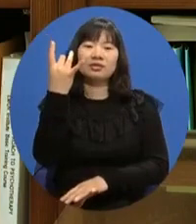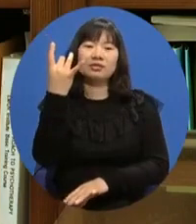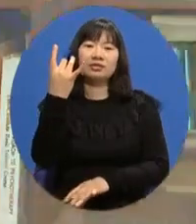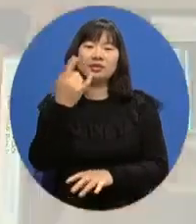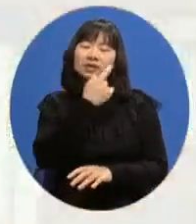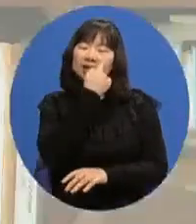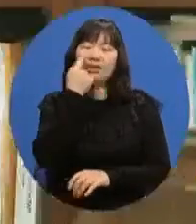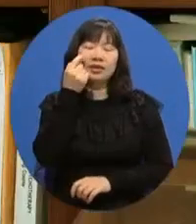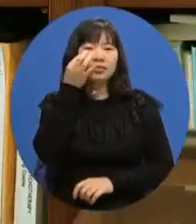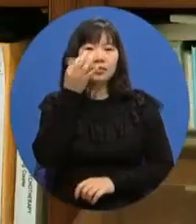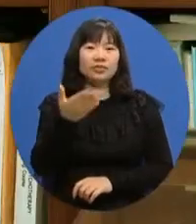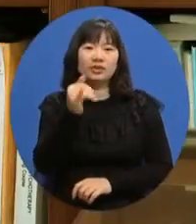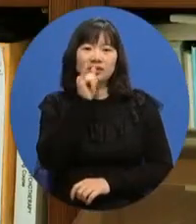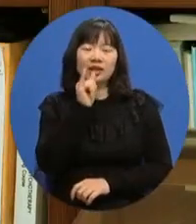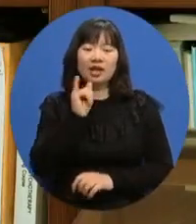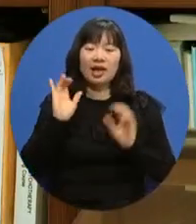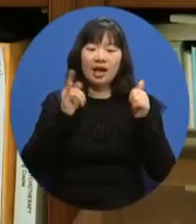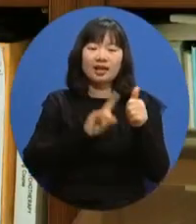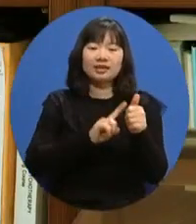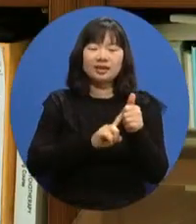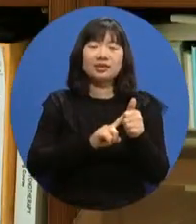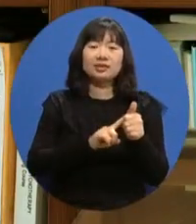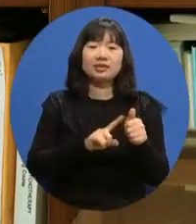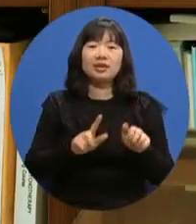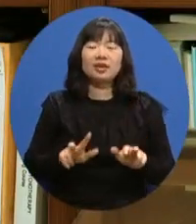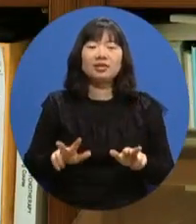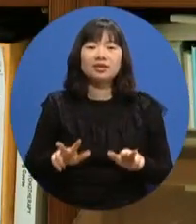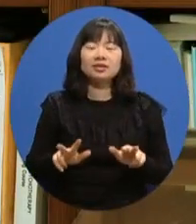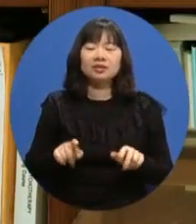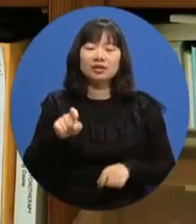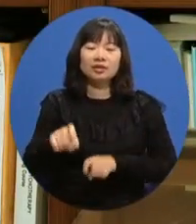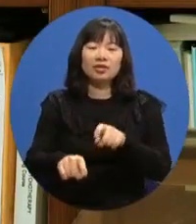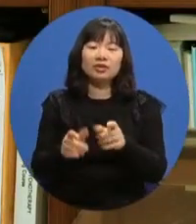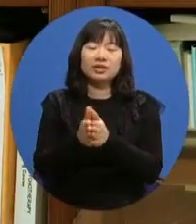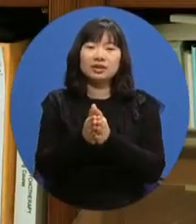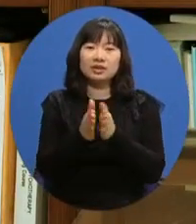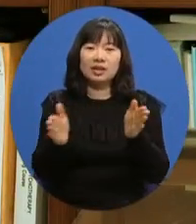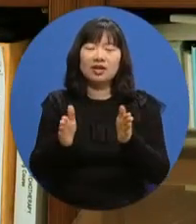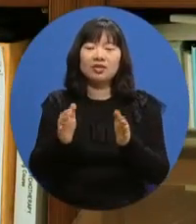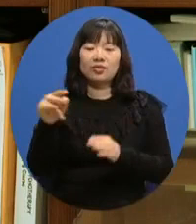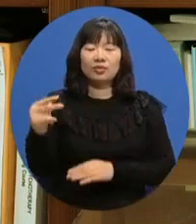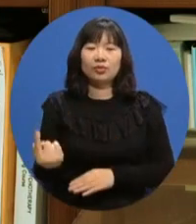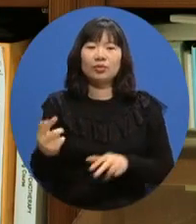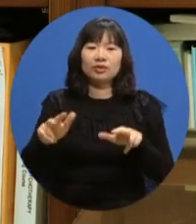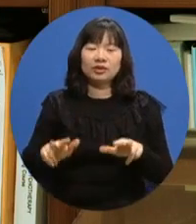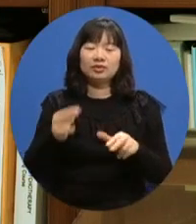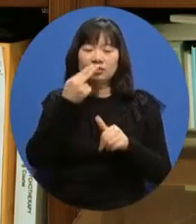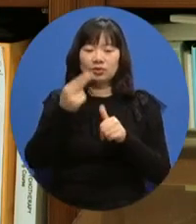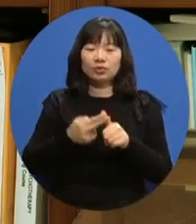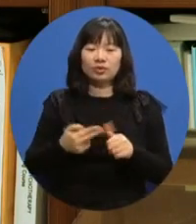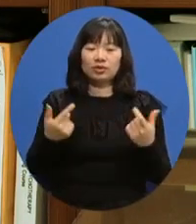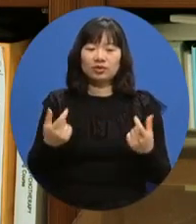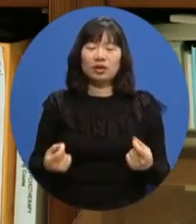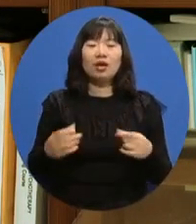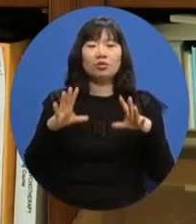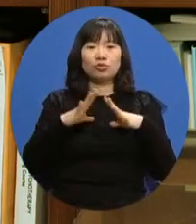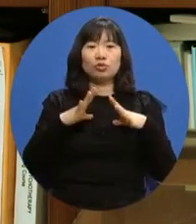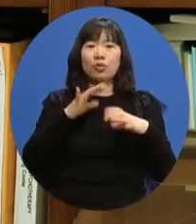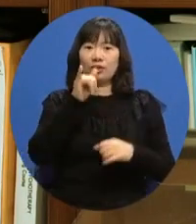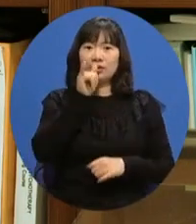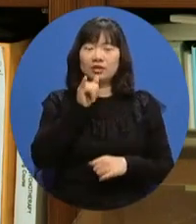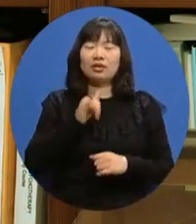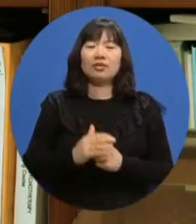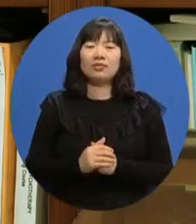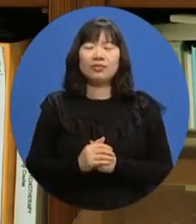있죠. 아이들이 사실은 뭐 걷기 시작하는 것조차도 사실은 도전인 거예요. 굉장히 두려울 수 있는